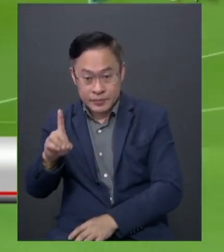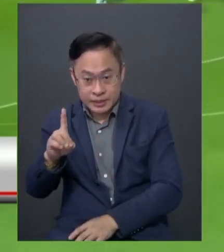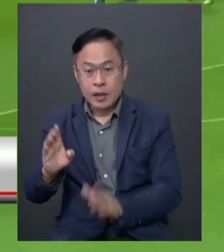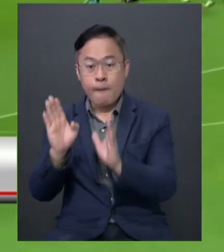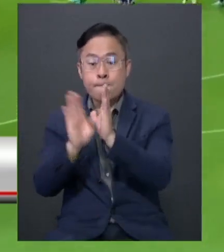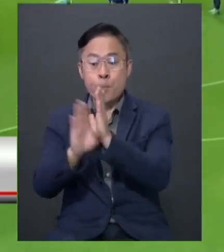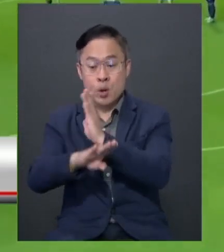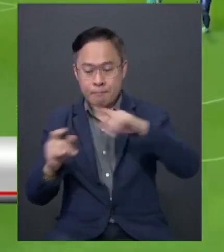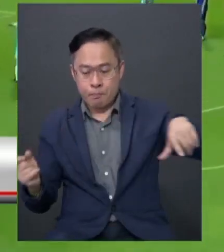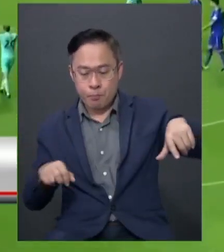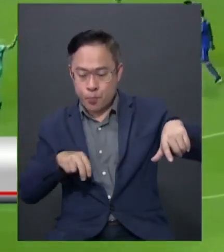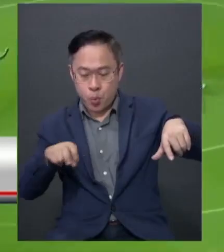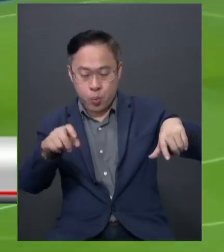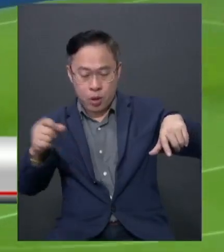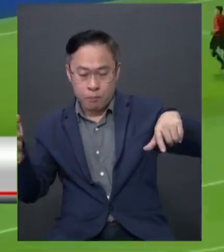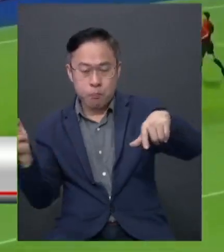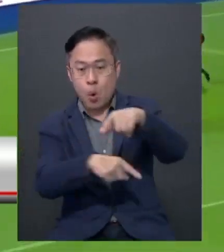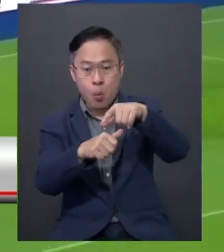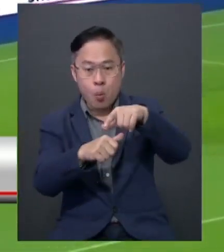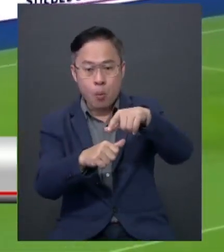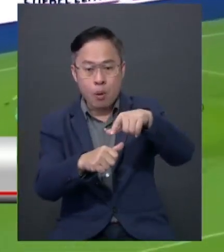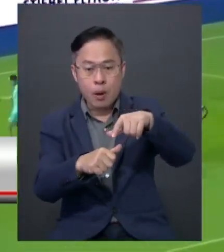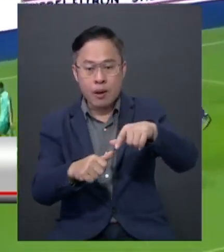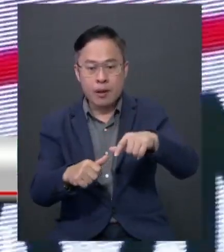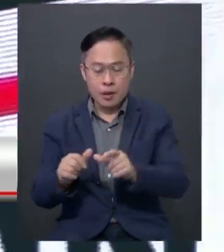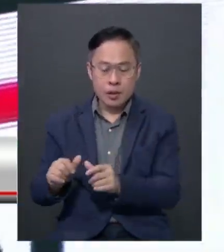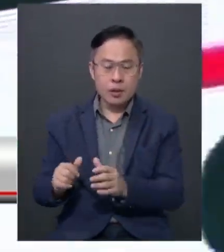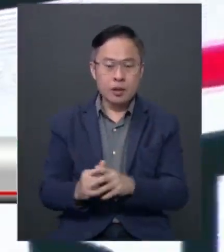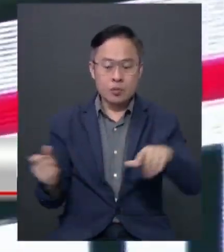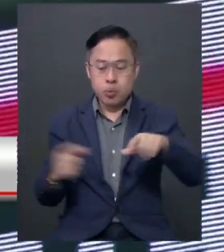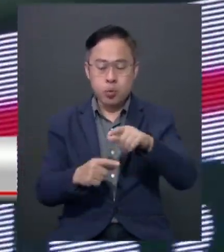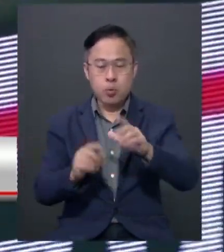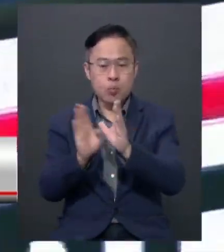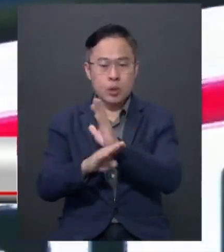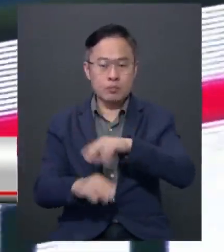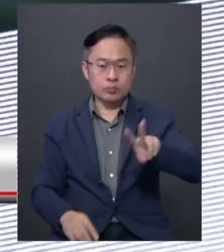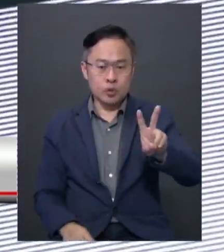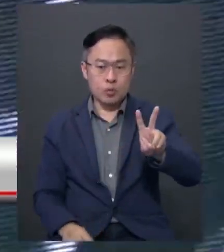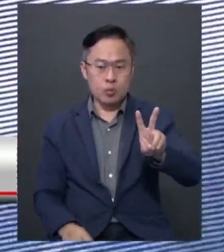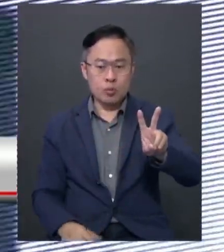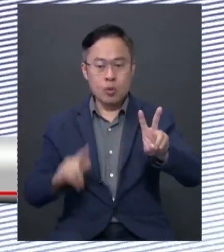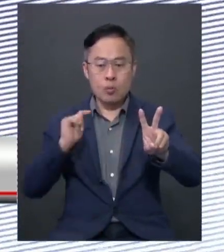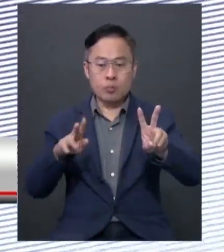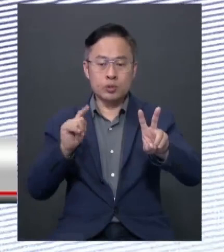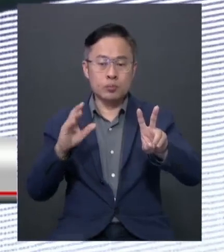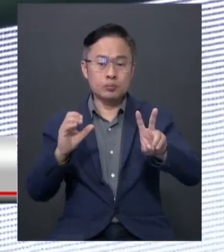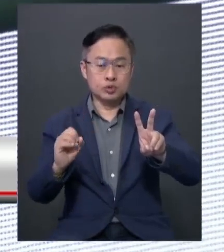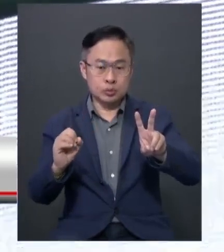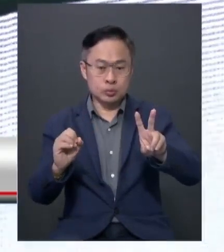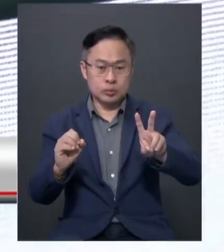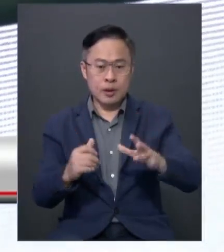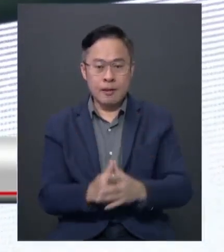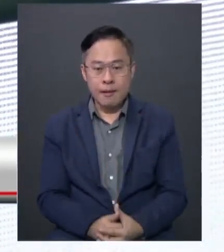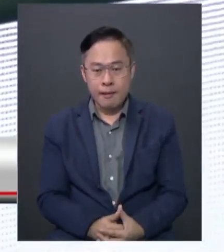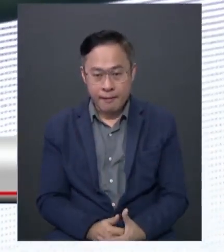าครับหลุดเดี่ยวมาแล้วแตะหนีผู้เล่น BG 2คนก่อนจะชิปลูกนี้เข้าไปเป็น 2-0 ให้บุรีรัมย์ทีมเยือนขึ้นนำครับโ